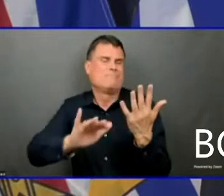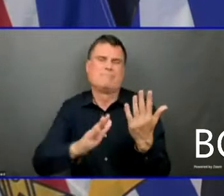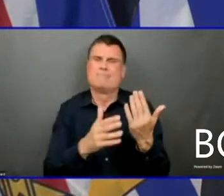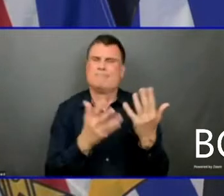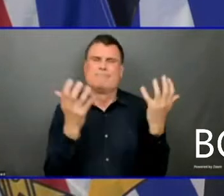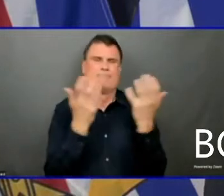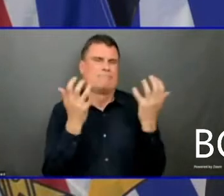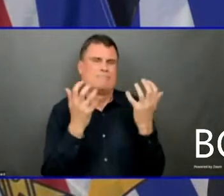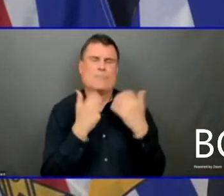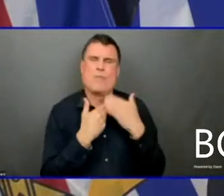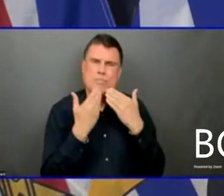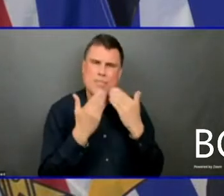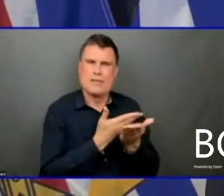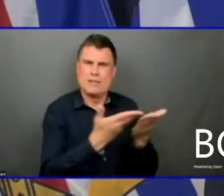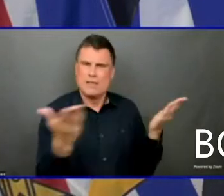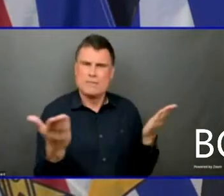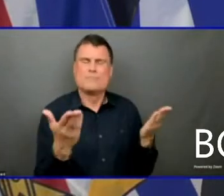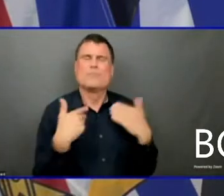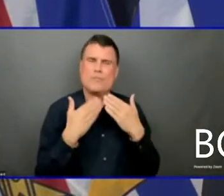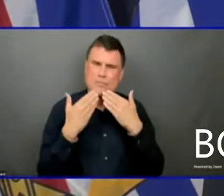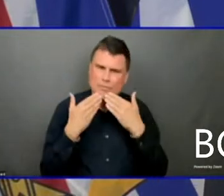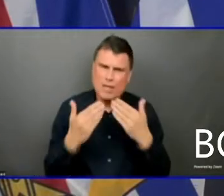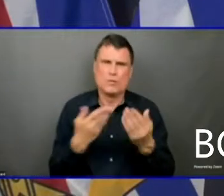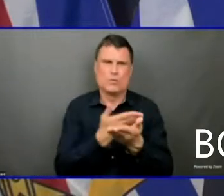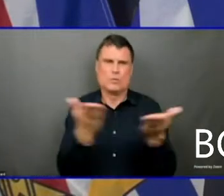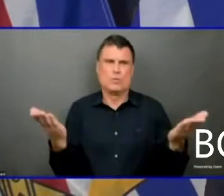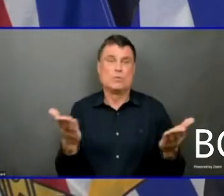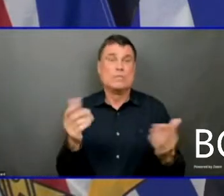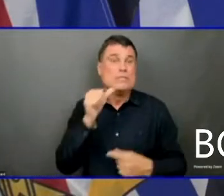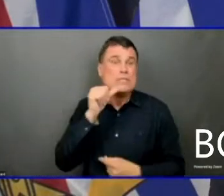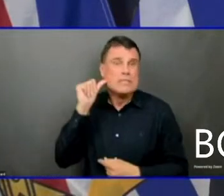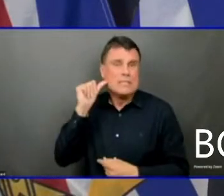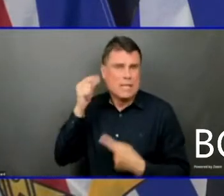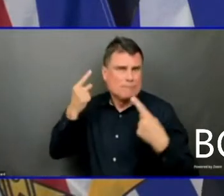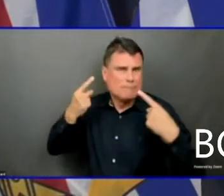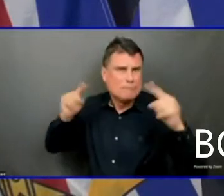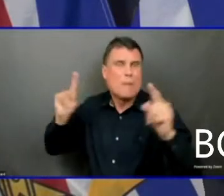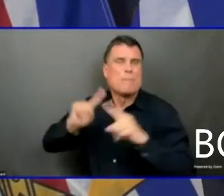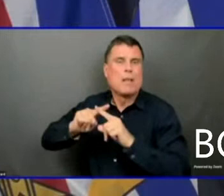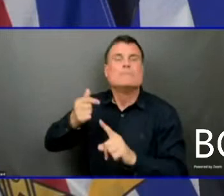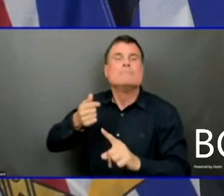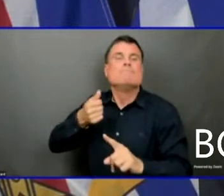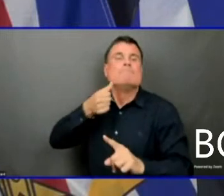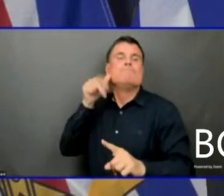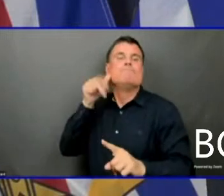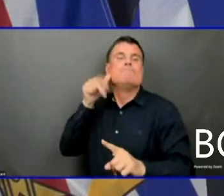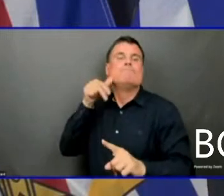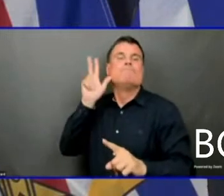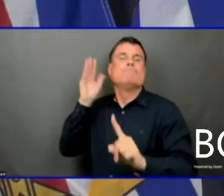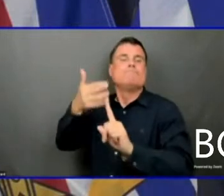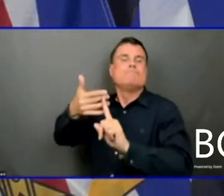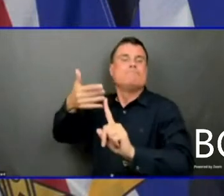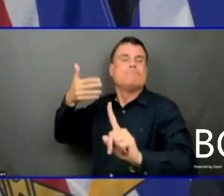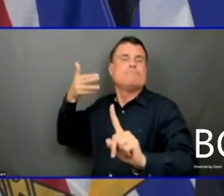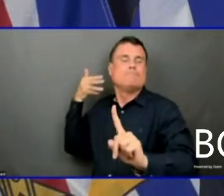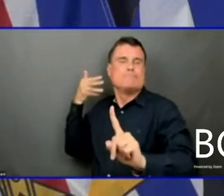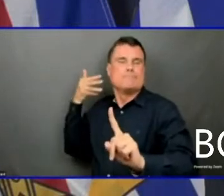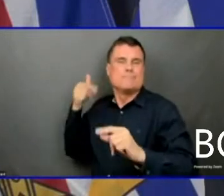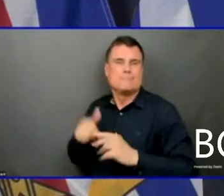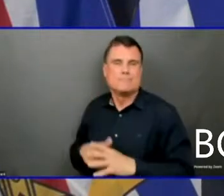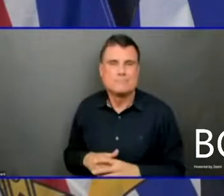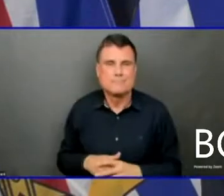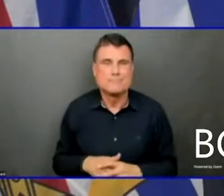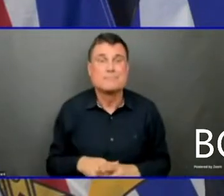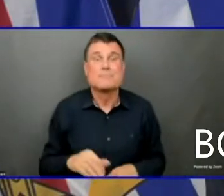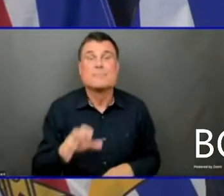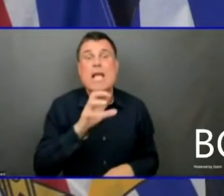之前呢，18岁以上可以施打疫苗的本省是420万人左右那么今天应该说